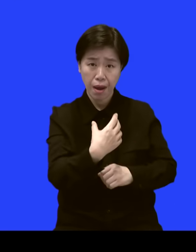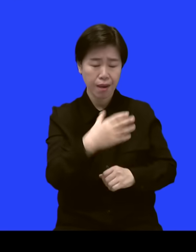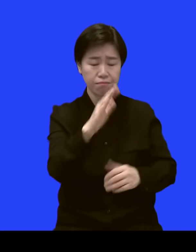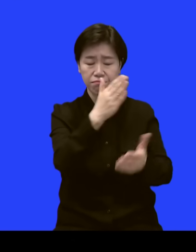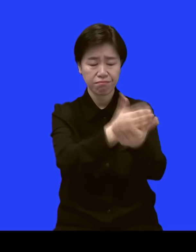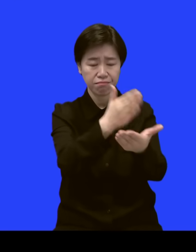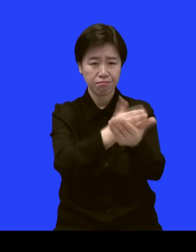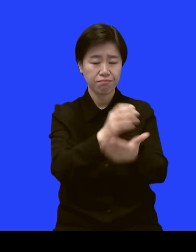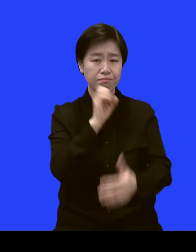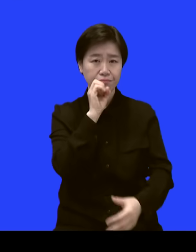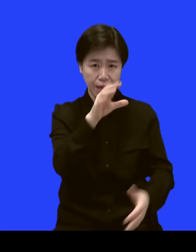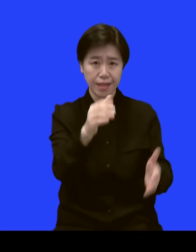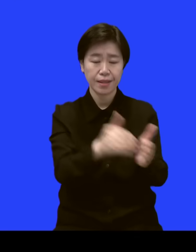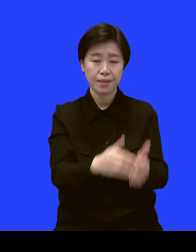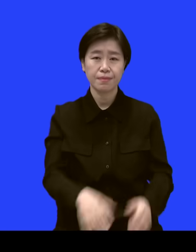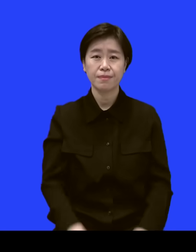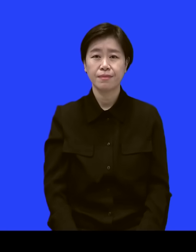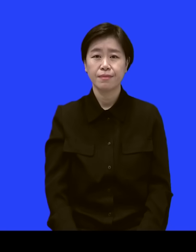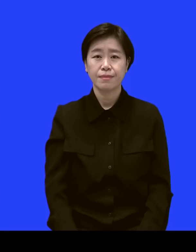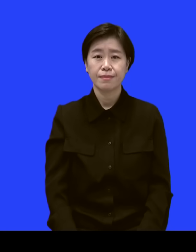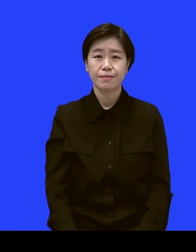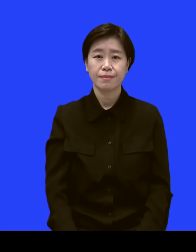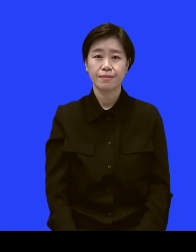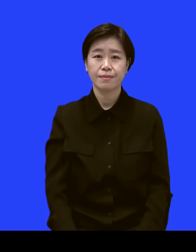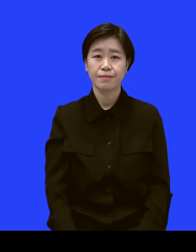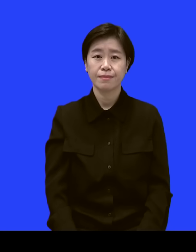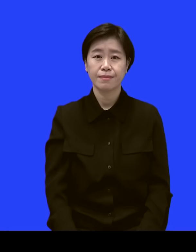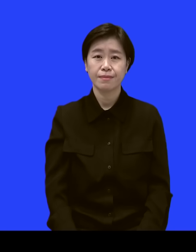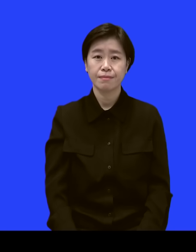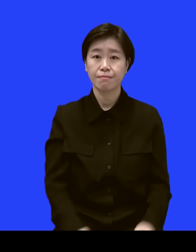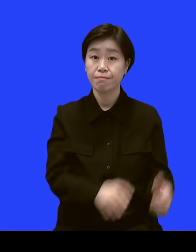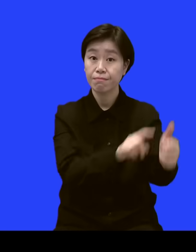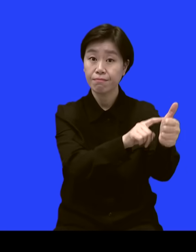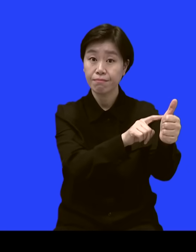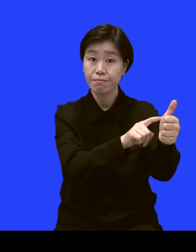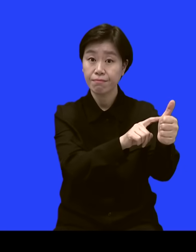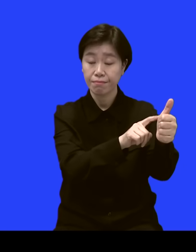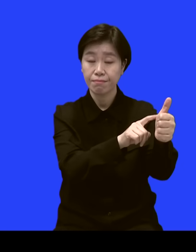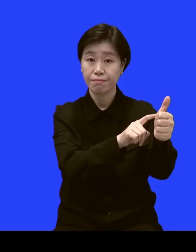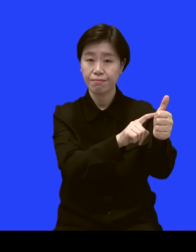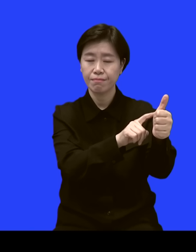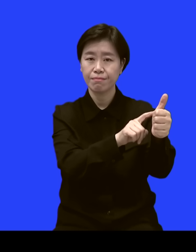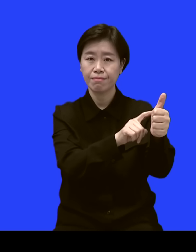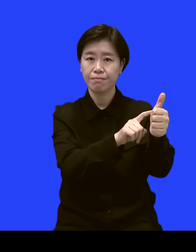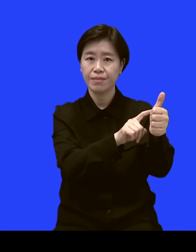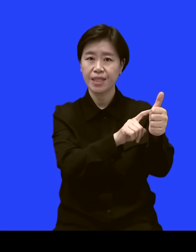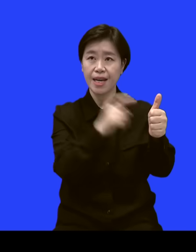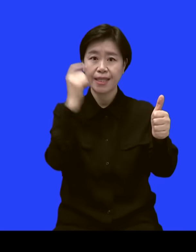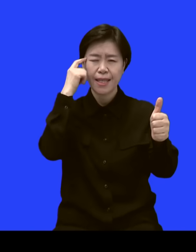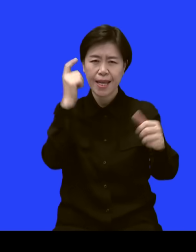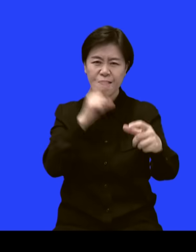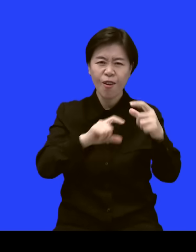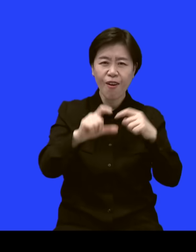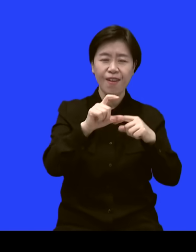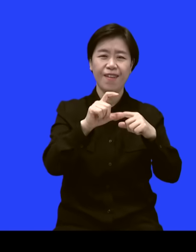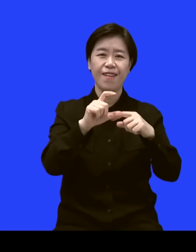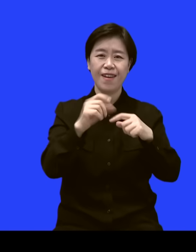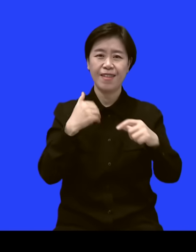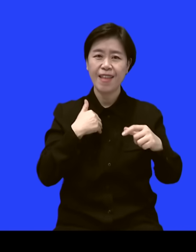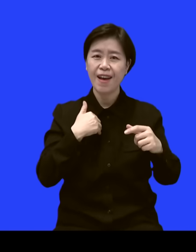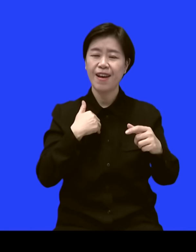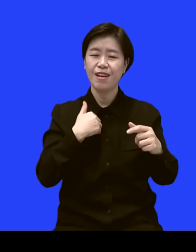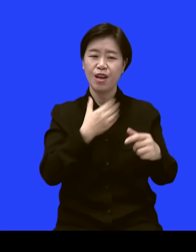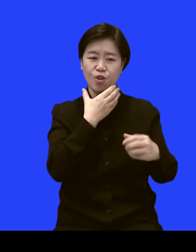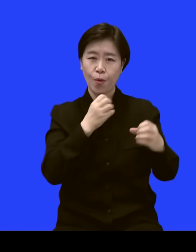하시지 마시라고 그냥 물건 거래만 하자고 이렇게 얘기를 했는데 이분은 나중에 얘기했어요. 그 얘기 듣는 순간 어떻게